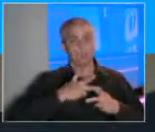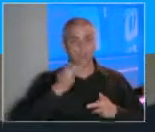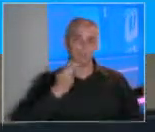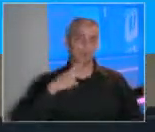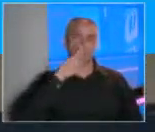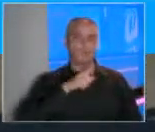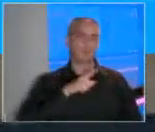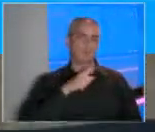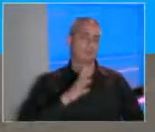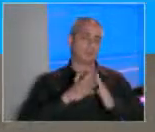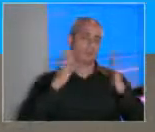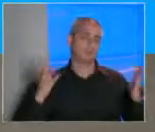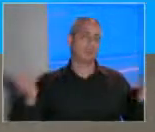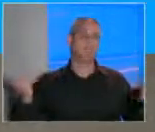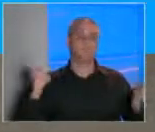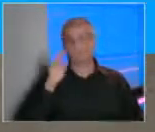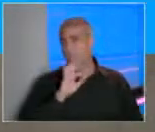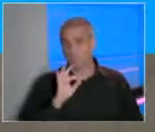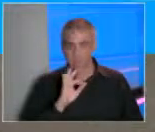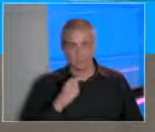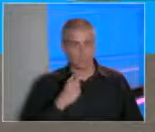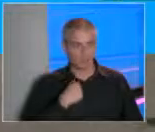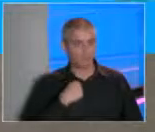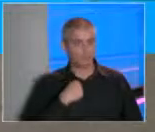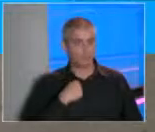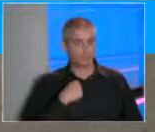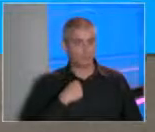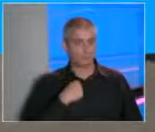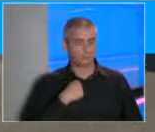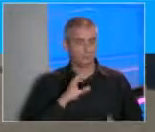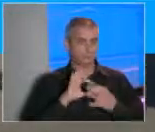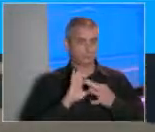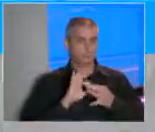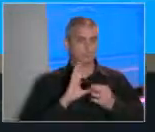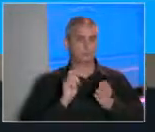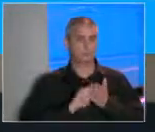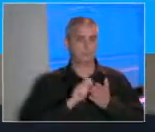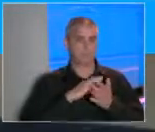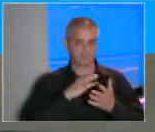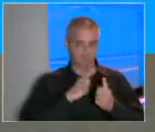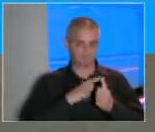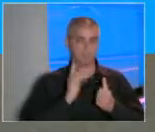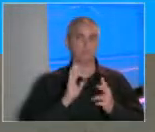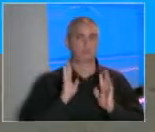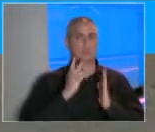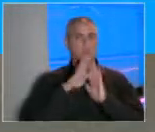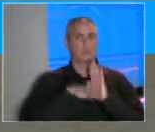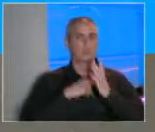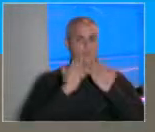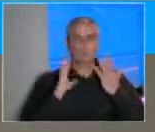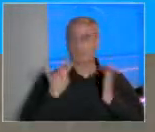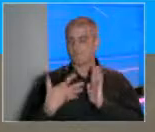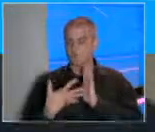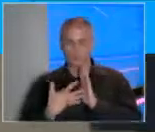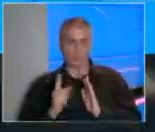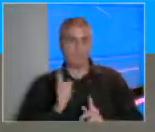יותר גדול. יחד עם זאת, אנחנו עומדים בקשר רציף עם משרד הבריאות, יש הנחיות מאוד מאוד ברורות, איפה